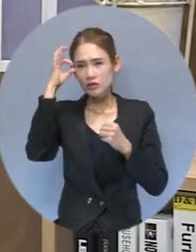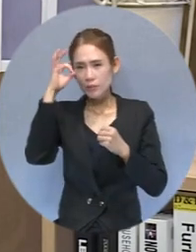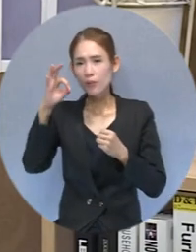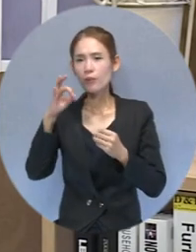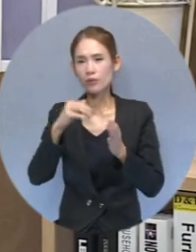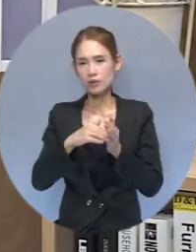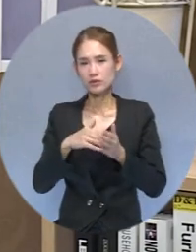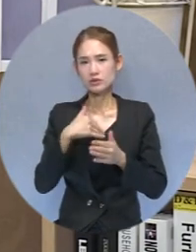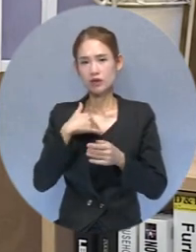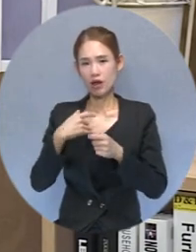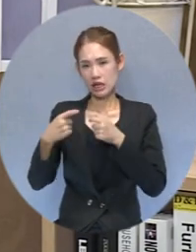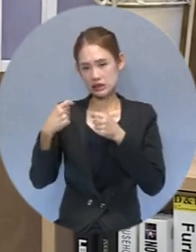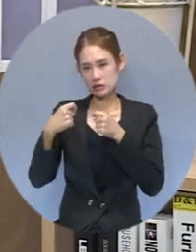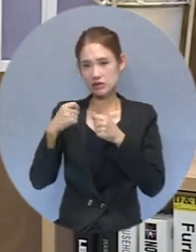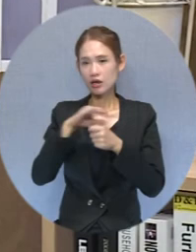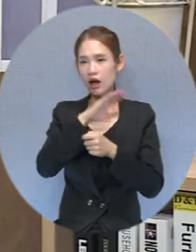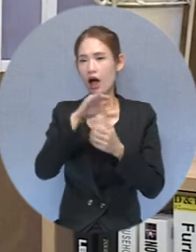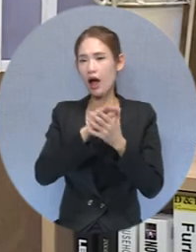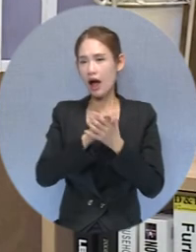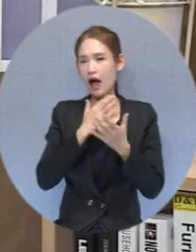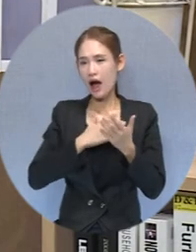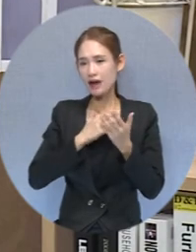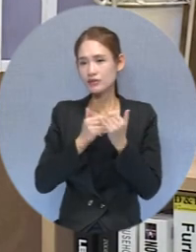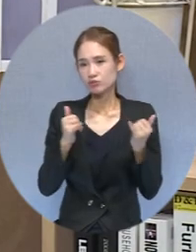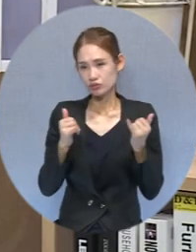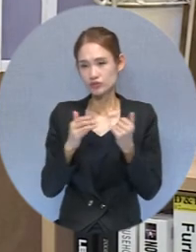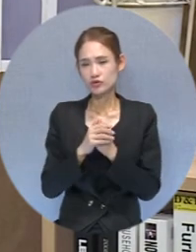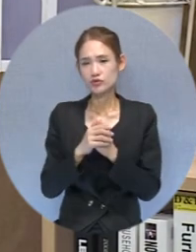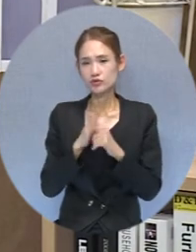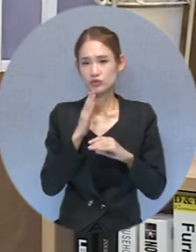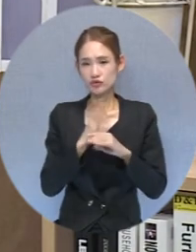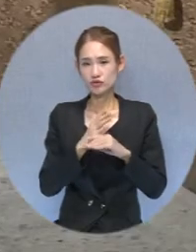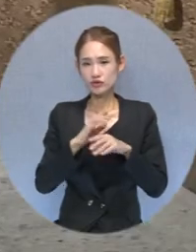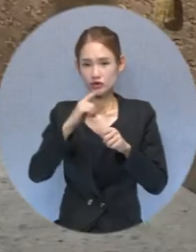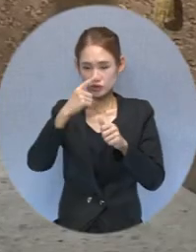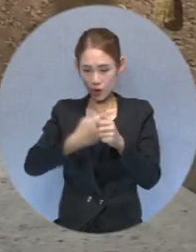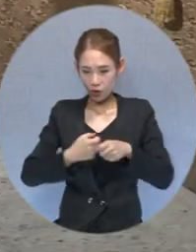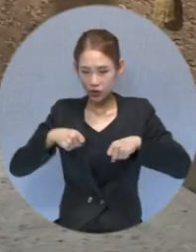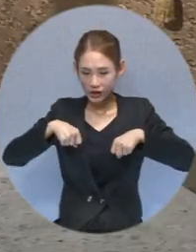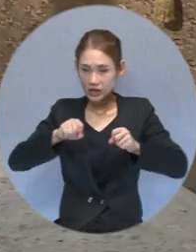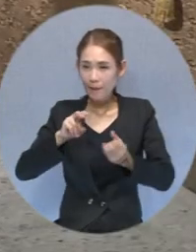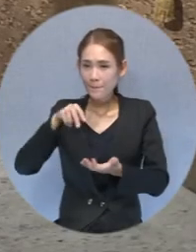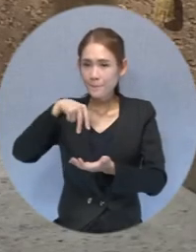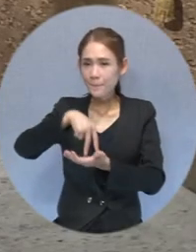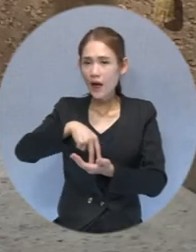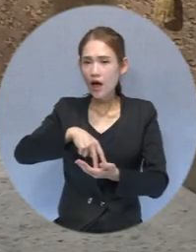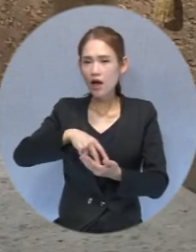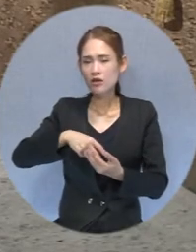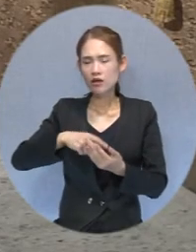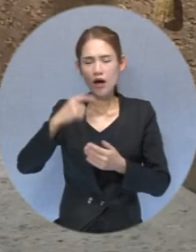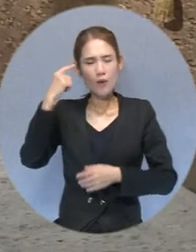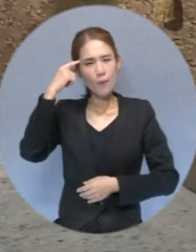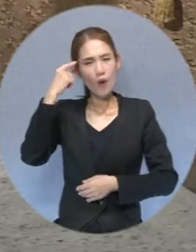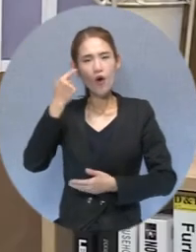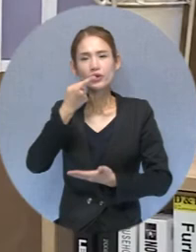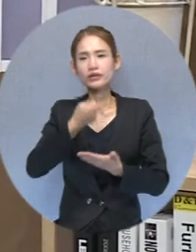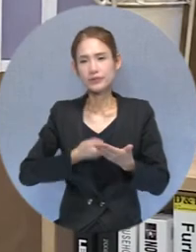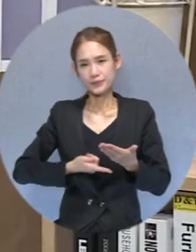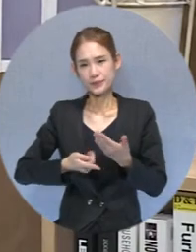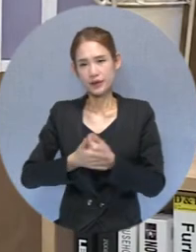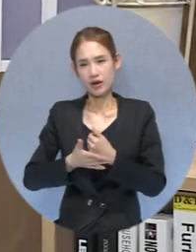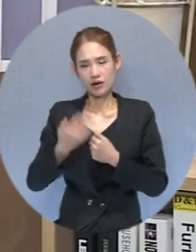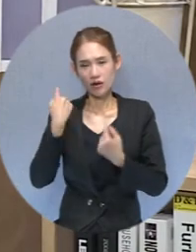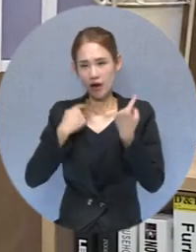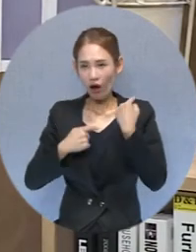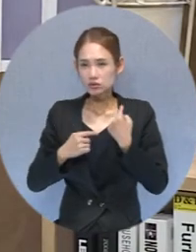그리고 심지어는 제 측근 중에서도 그 킥보드를 전동 킥보드를 타다가 머리를 다쳐서 좀 위급 하셨던 분도